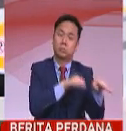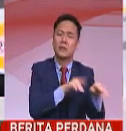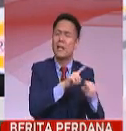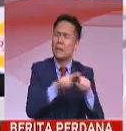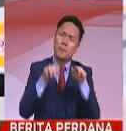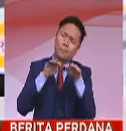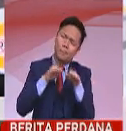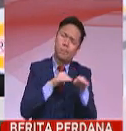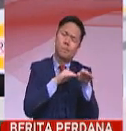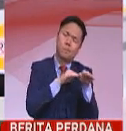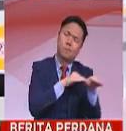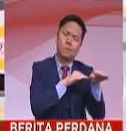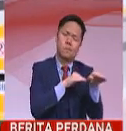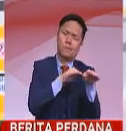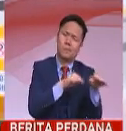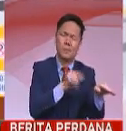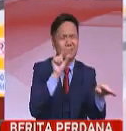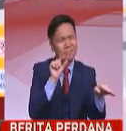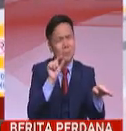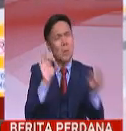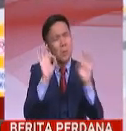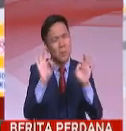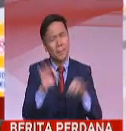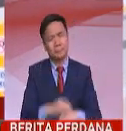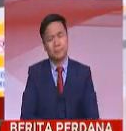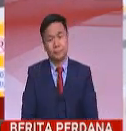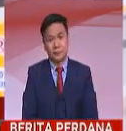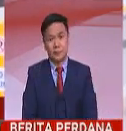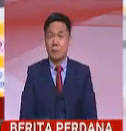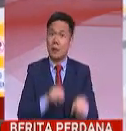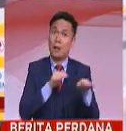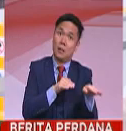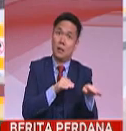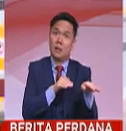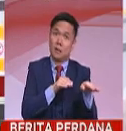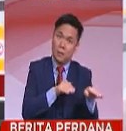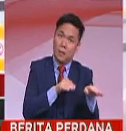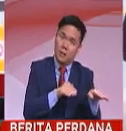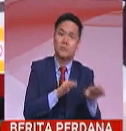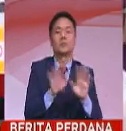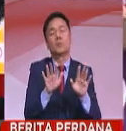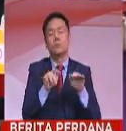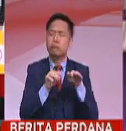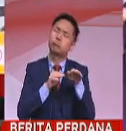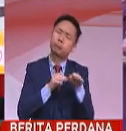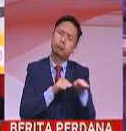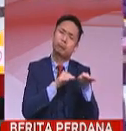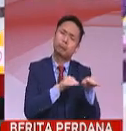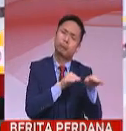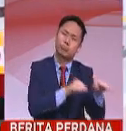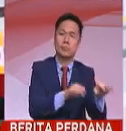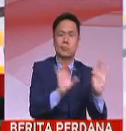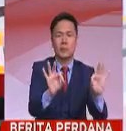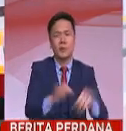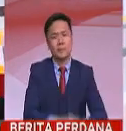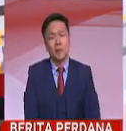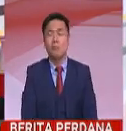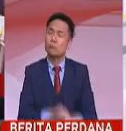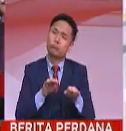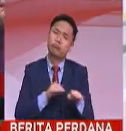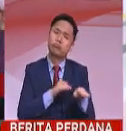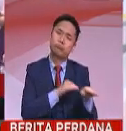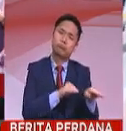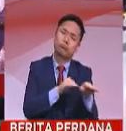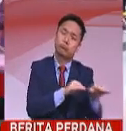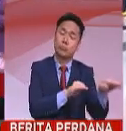lagi boleh berjalan lah. Trafik okey lah. So tak adalah stuck macam stop terus tak adalah. So maknanya kita boleh masih lagi boleh jalan.